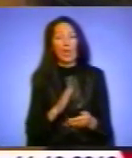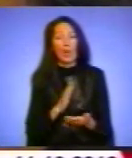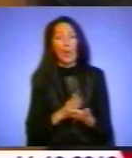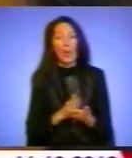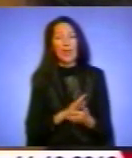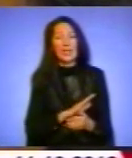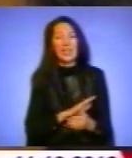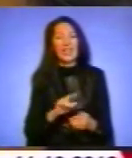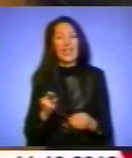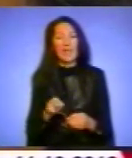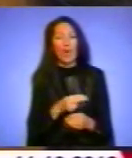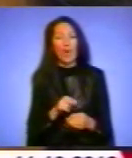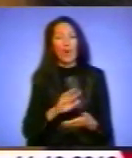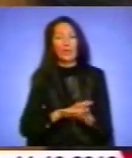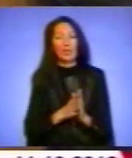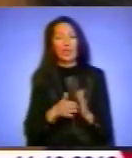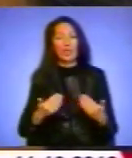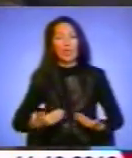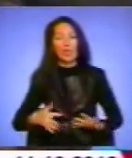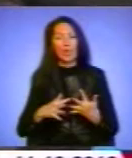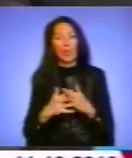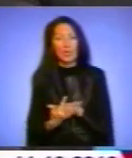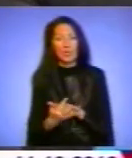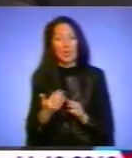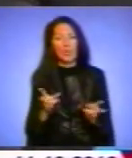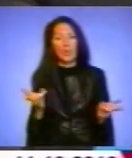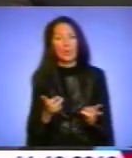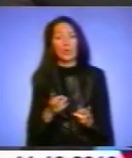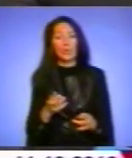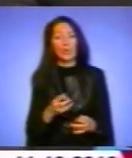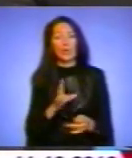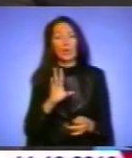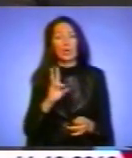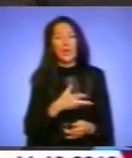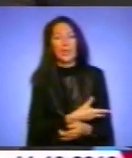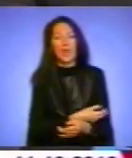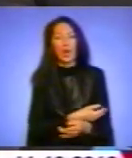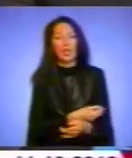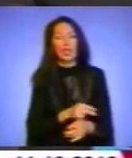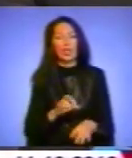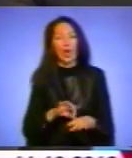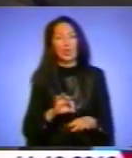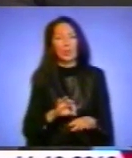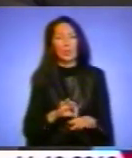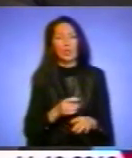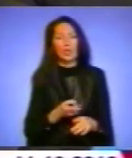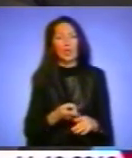мають невиліковні стани і живуть в сільській місцевості. Вони потребують наркотичного знеболення. Наркотичне знеболення – це